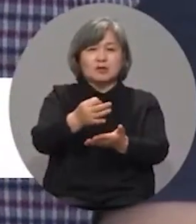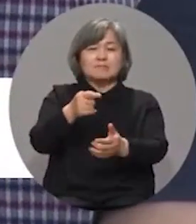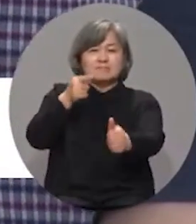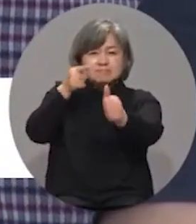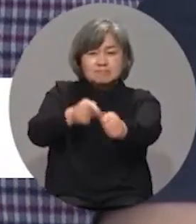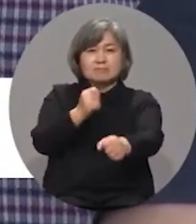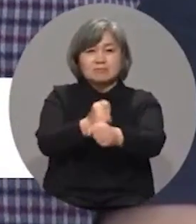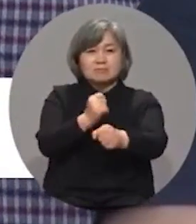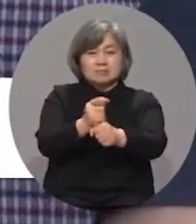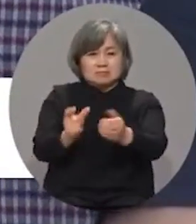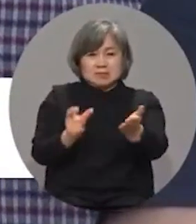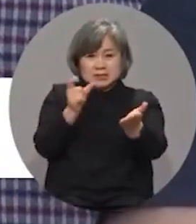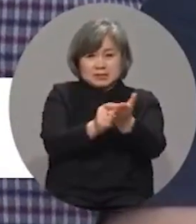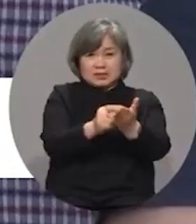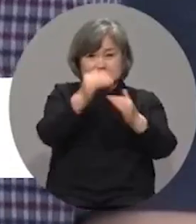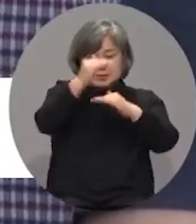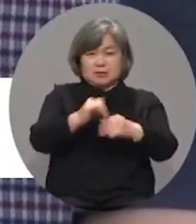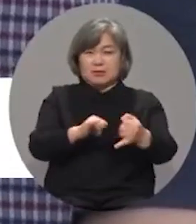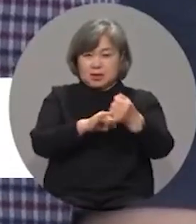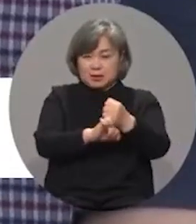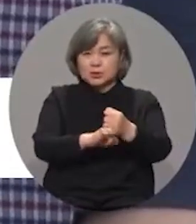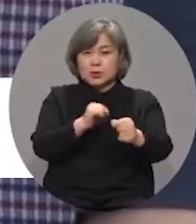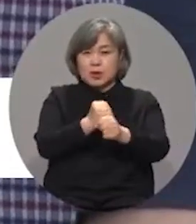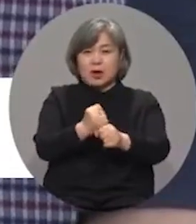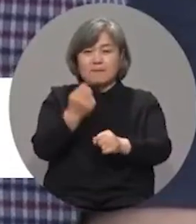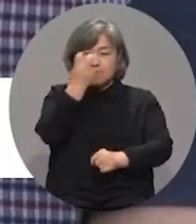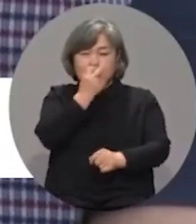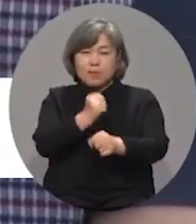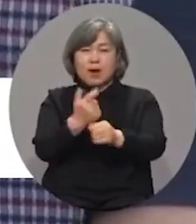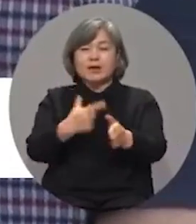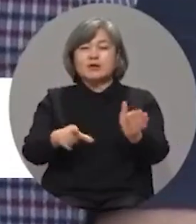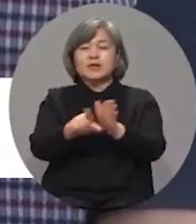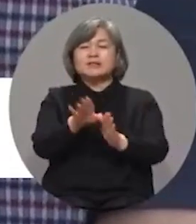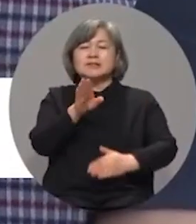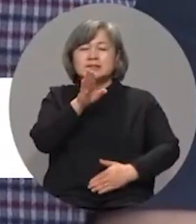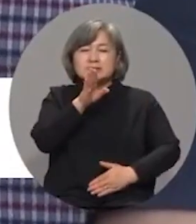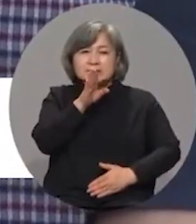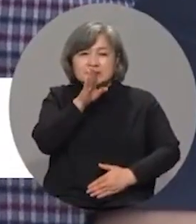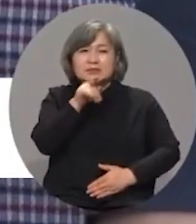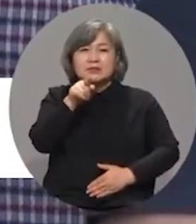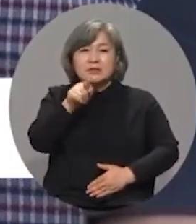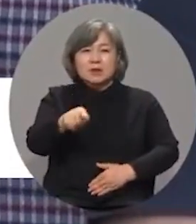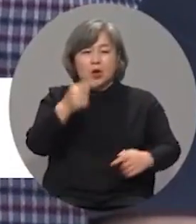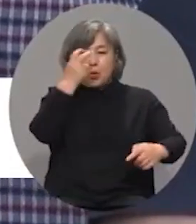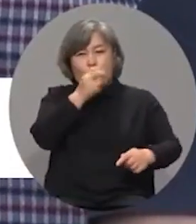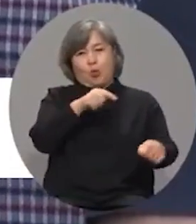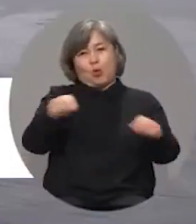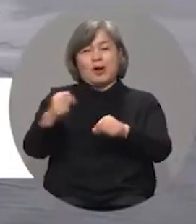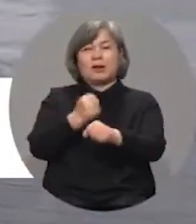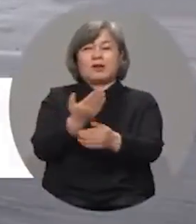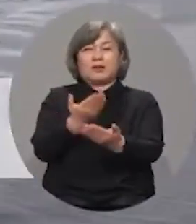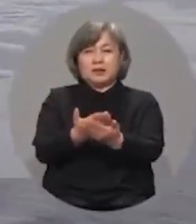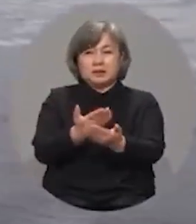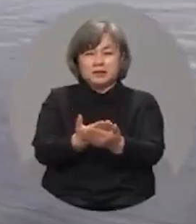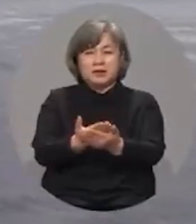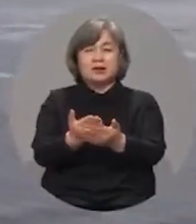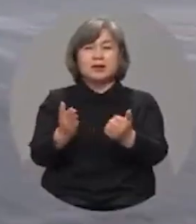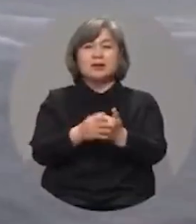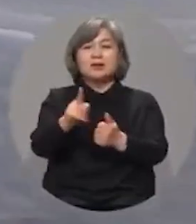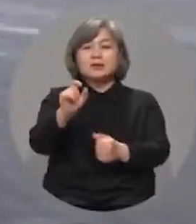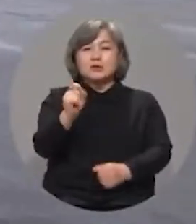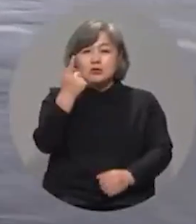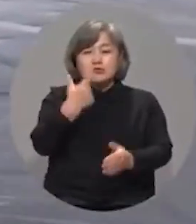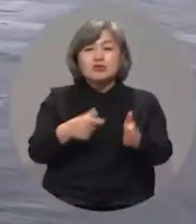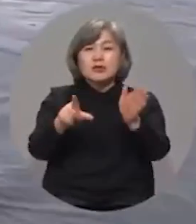등 대신 전과정에서 약속한 보전을 위한 진정성 있는 부어 관리 조치를 시행해야 한다 이를 위해